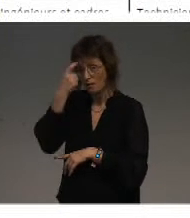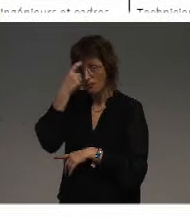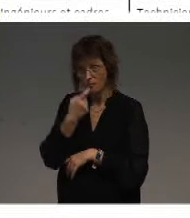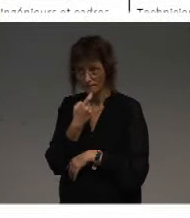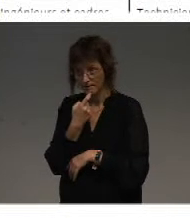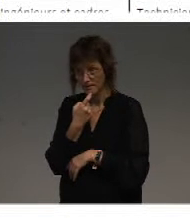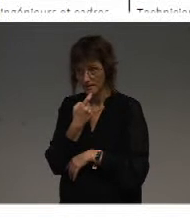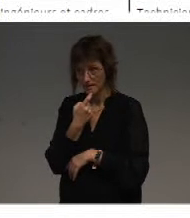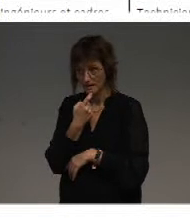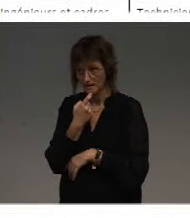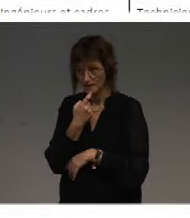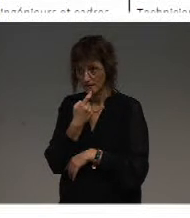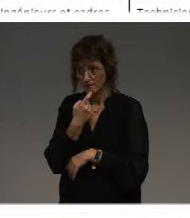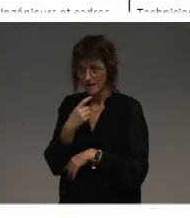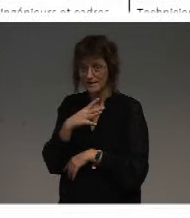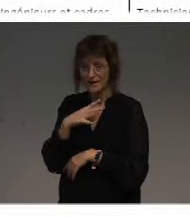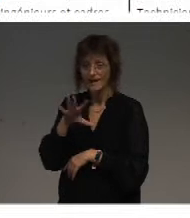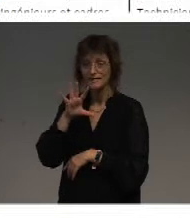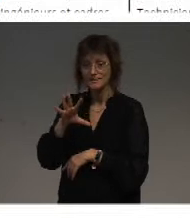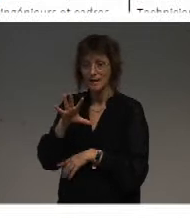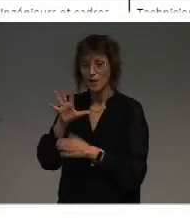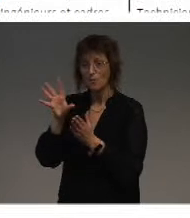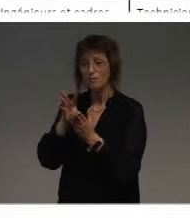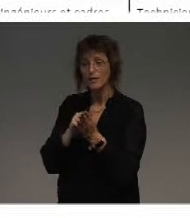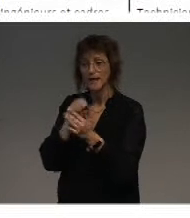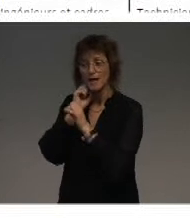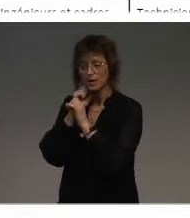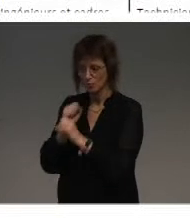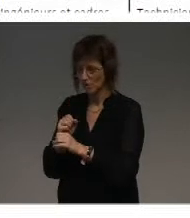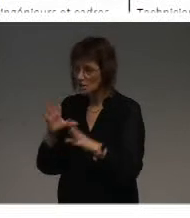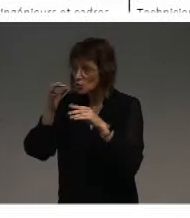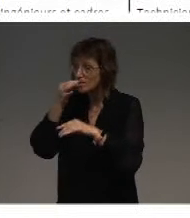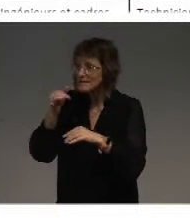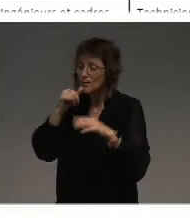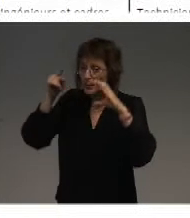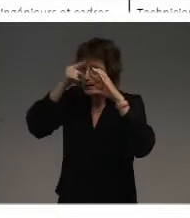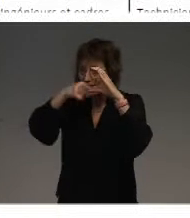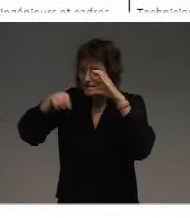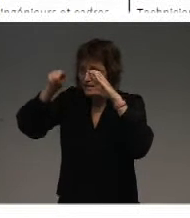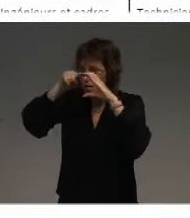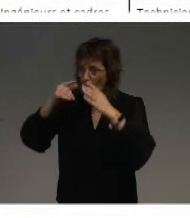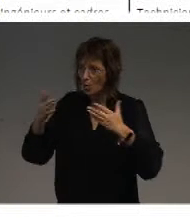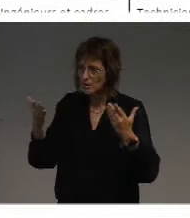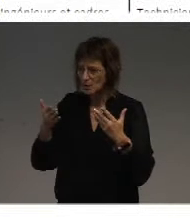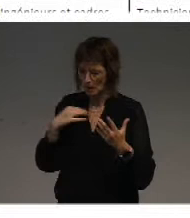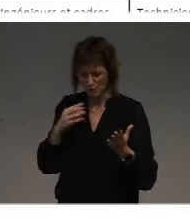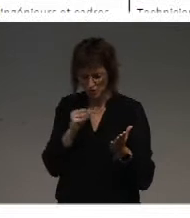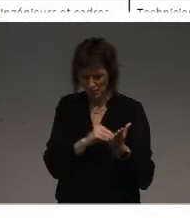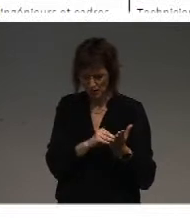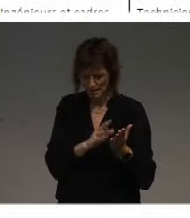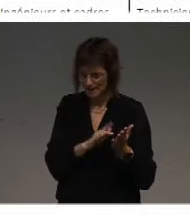on a 5 typologies de contraintes. Alors j'ai oublié de vous dire, mais dans les petits ronds, là c'est les catégories, je l'ai noté quelque